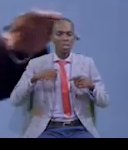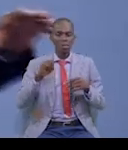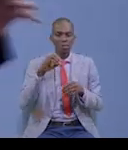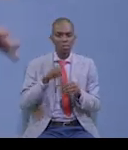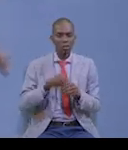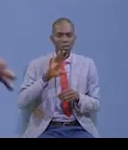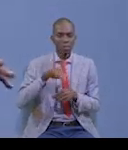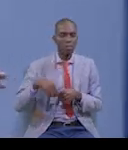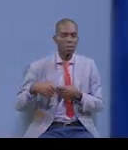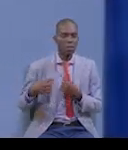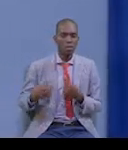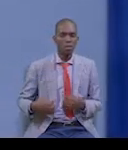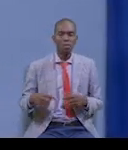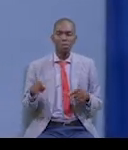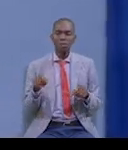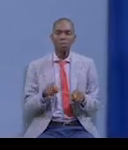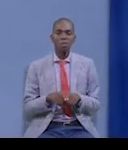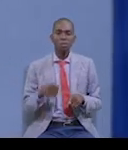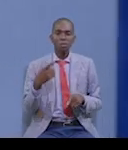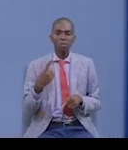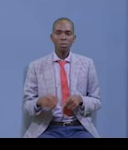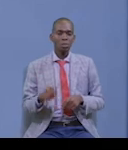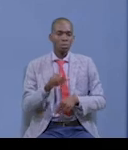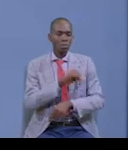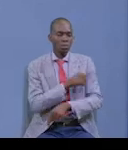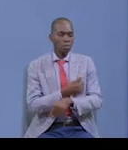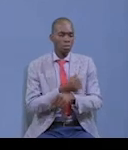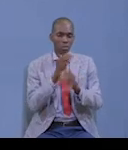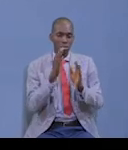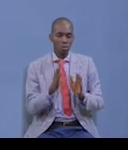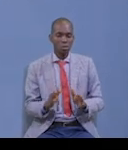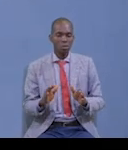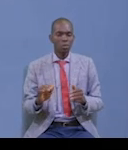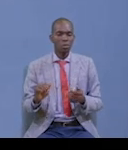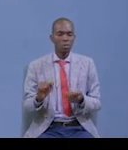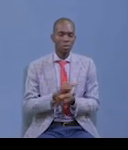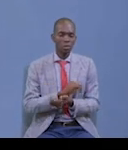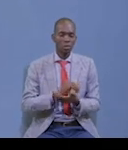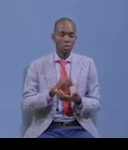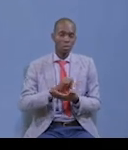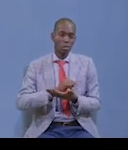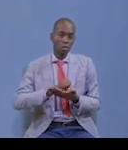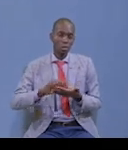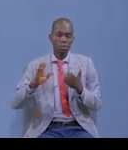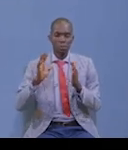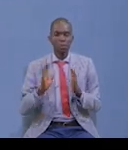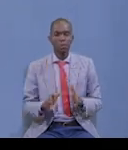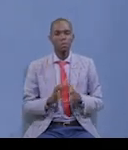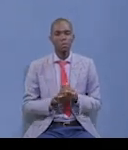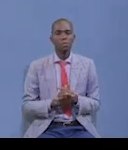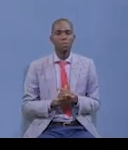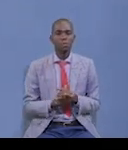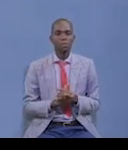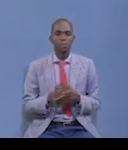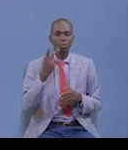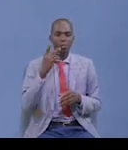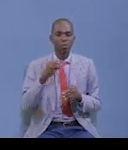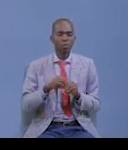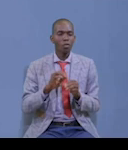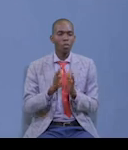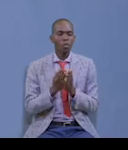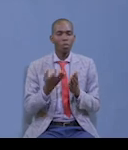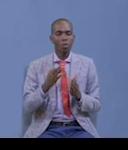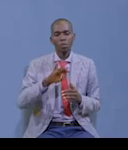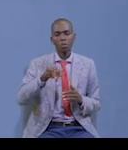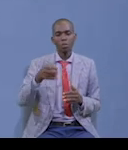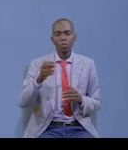మీ హృదయములో జీవిస్తున్నారు. As the authoritative sanctifier. అధికారపూర్వకమైన పరిశుద్ధపరచు వానిగా. Told in John chapter